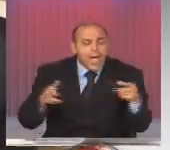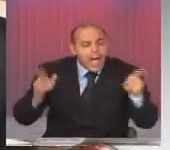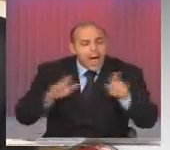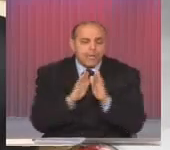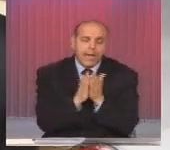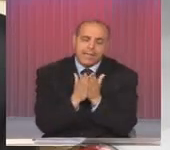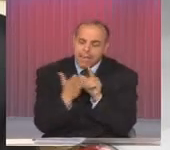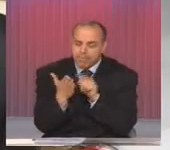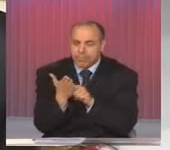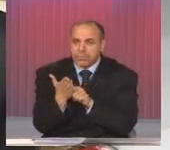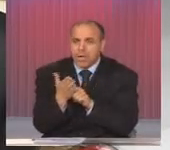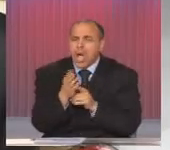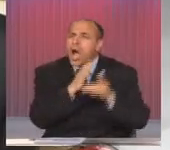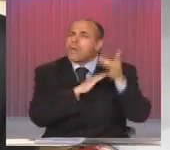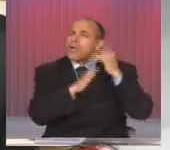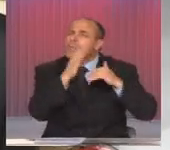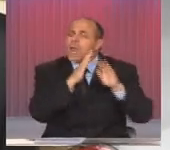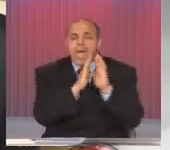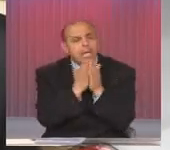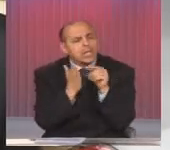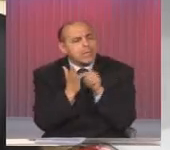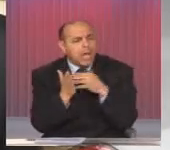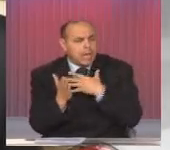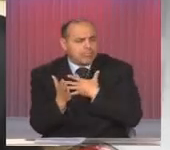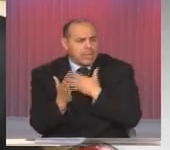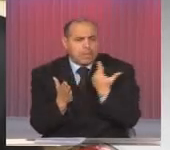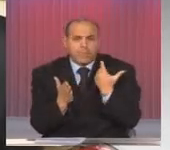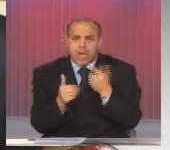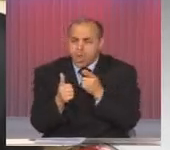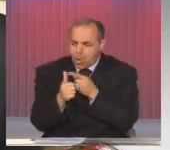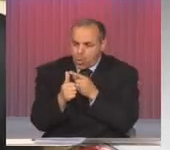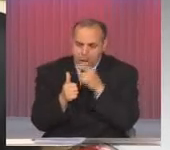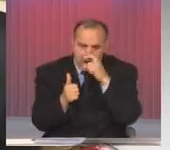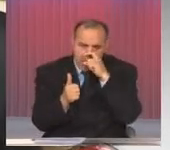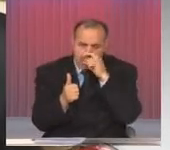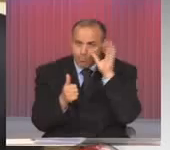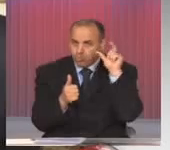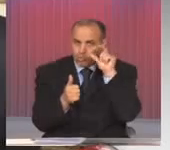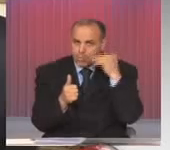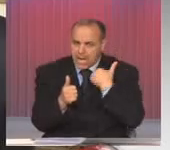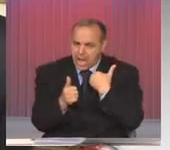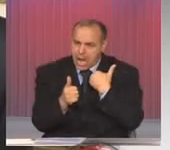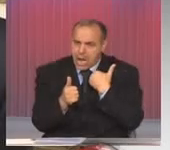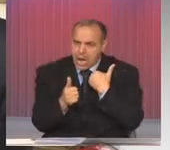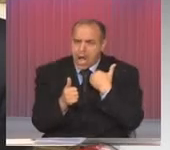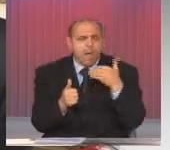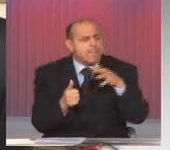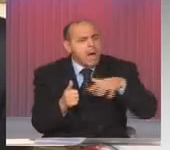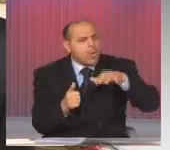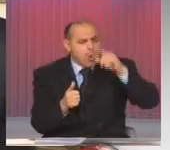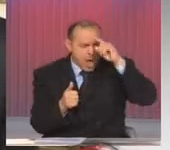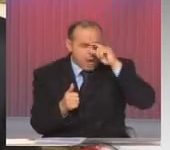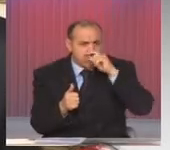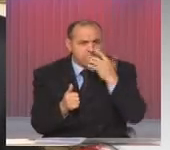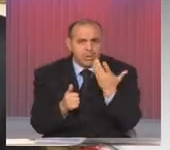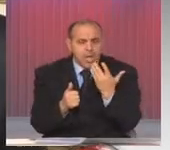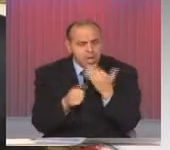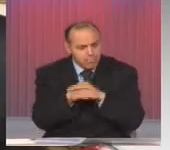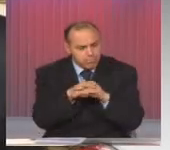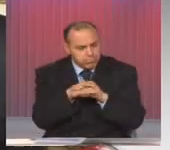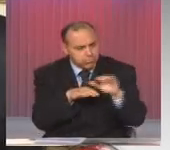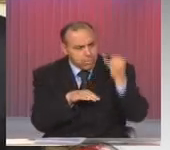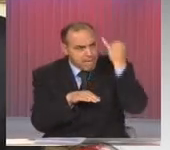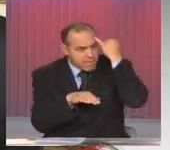الكتاب، وحضارتنا حضارة كتاب، خاصة أولا احنا العرب المسلمين ثم حتى البحر المتوسط الكل علاقته هو اللي